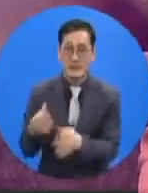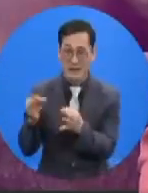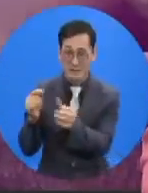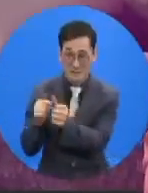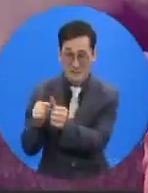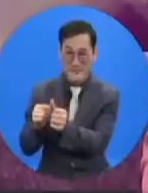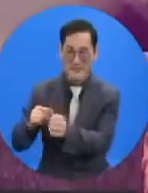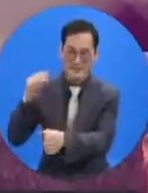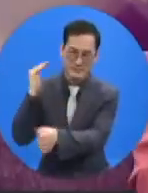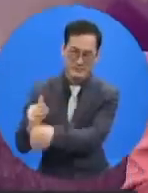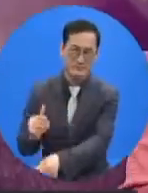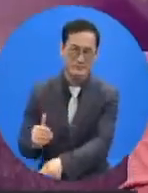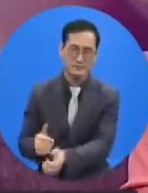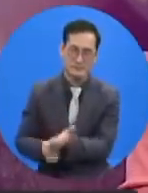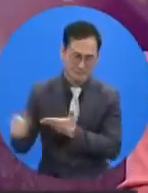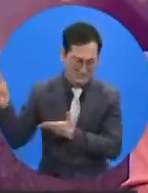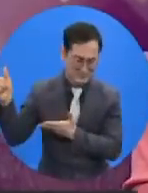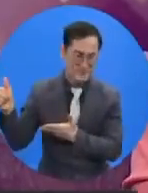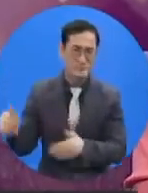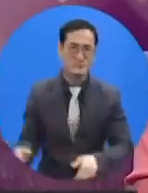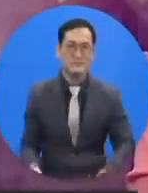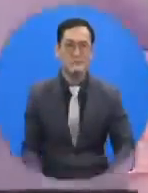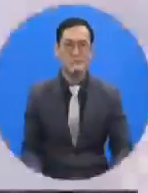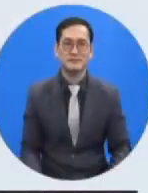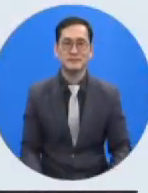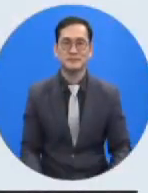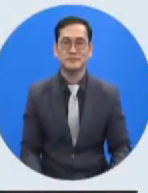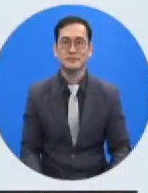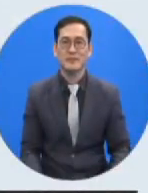후보 아웃 제명을 시키겠다라는 겁니다.